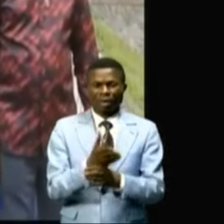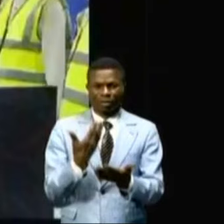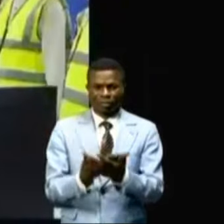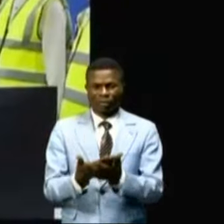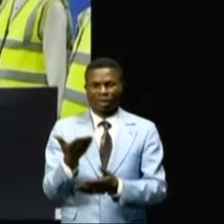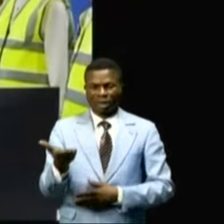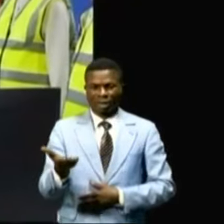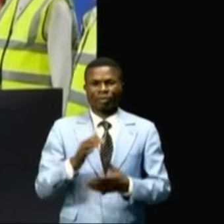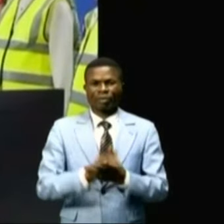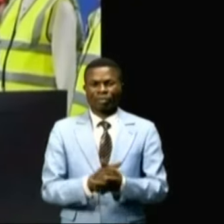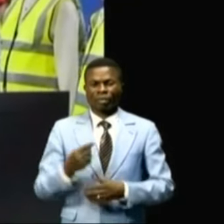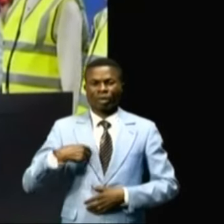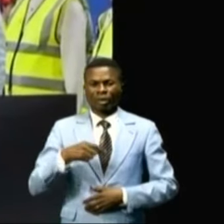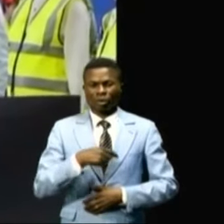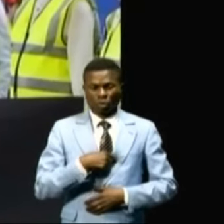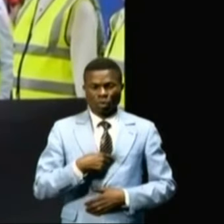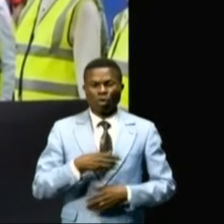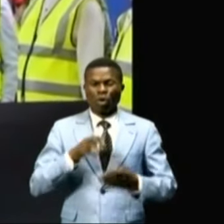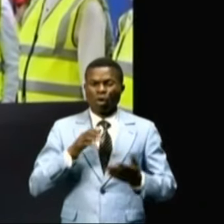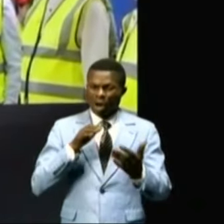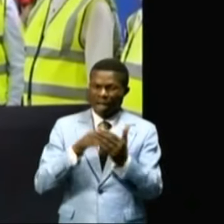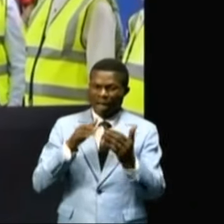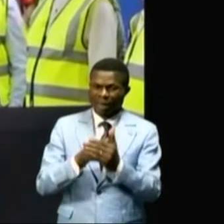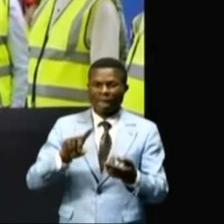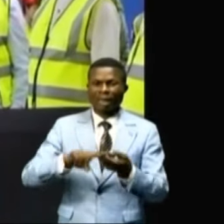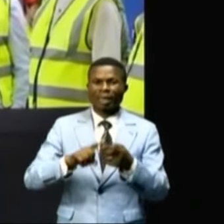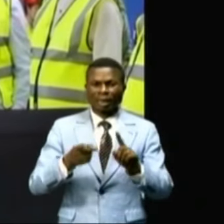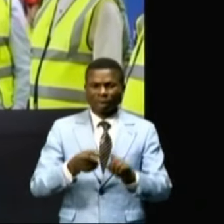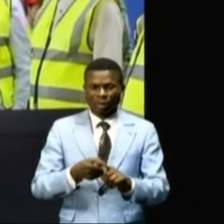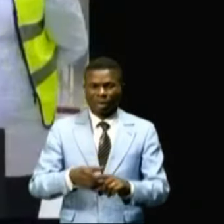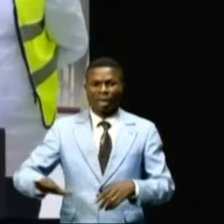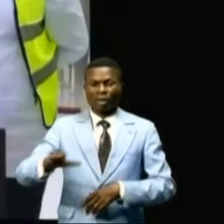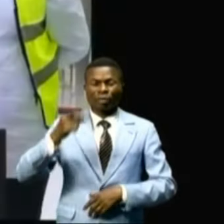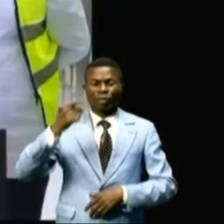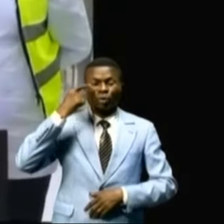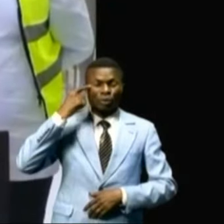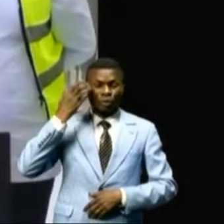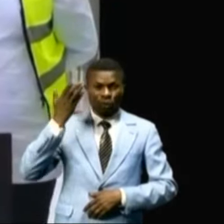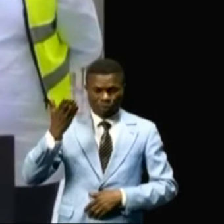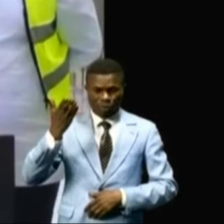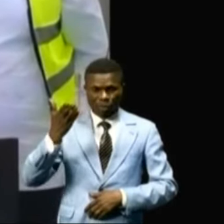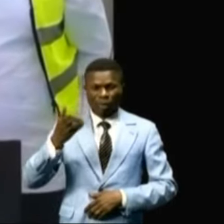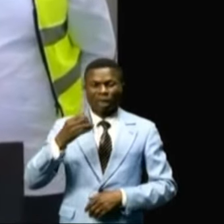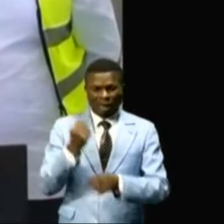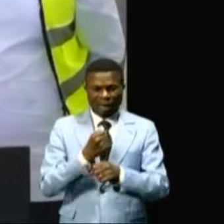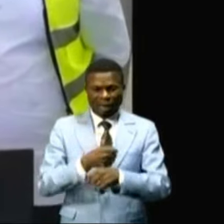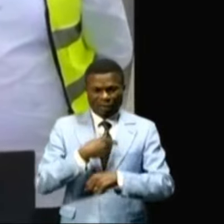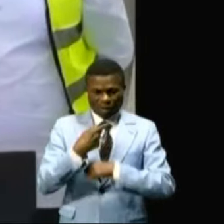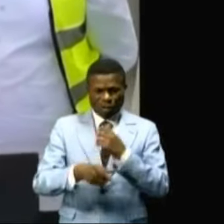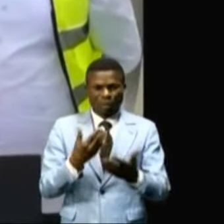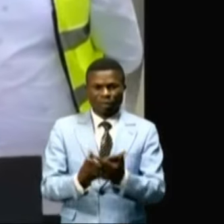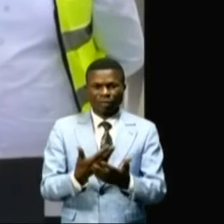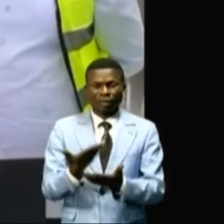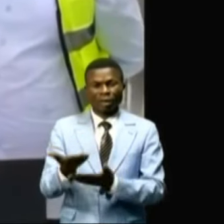possible. Et nous avons fait pression à nos amis chinois pour que les travaux commencent rapidement. Il semblerait qu'au début du